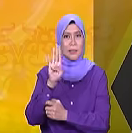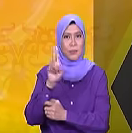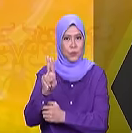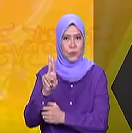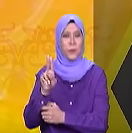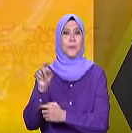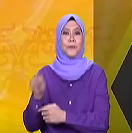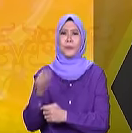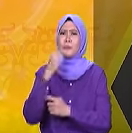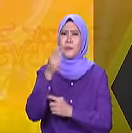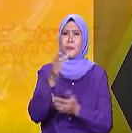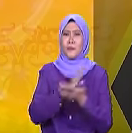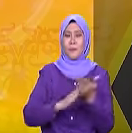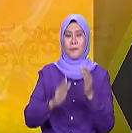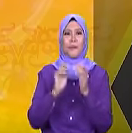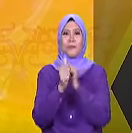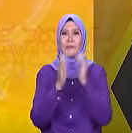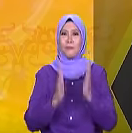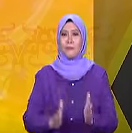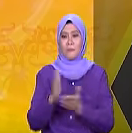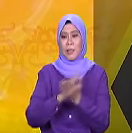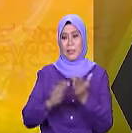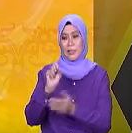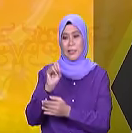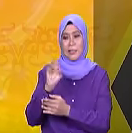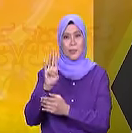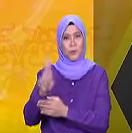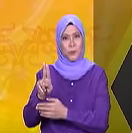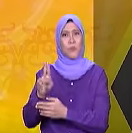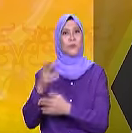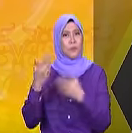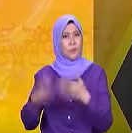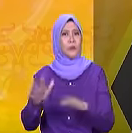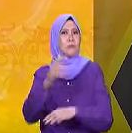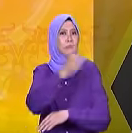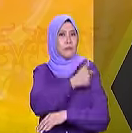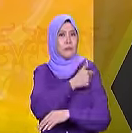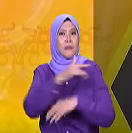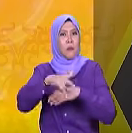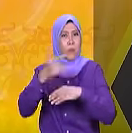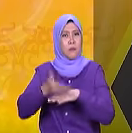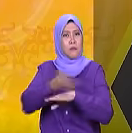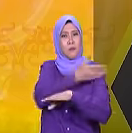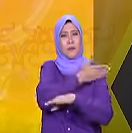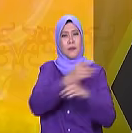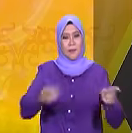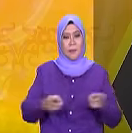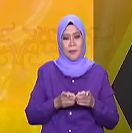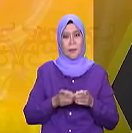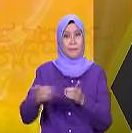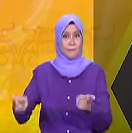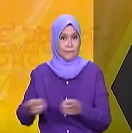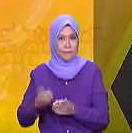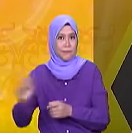Apai, sebahagian daripada atlet dari Bahagian Sibu sebenarnya telah mendapat suntikan vaksin lebih awal di daerah